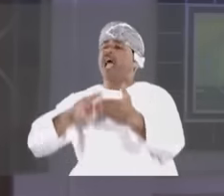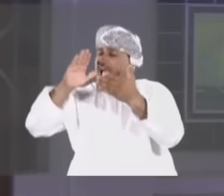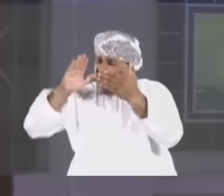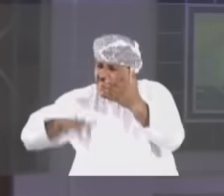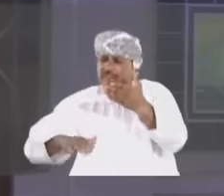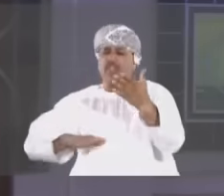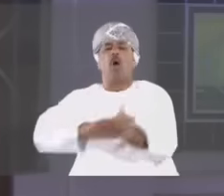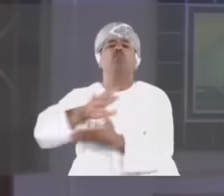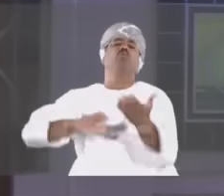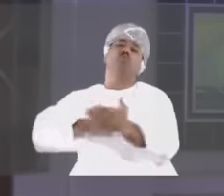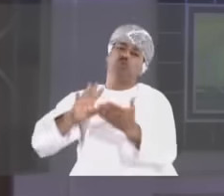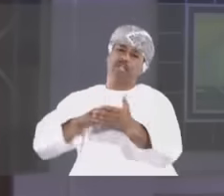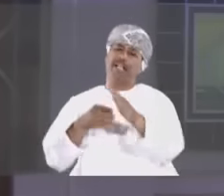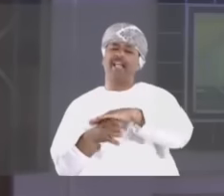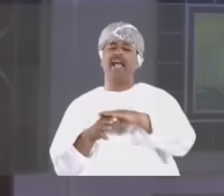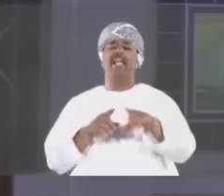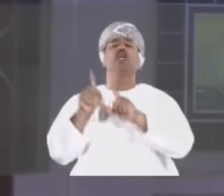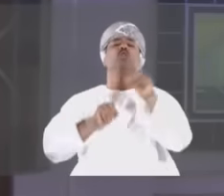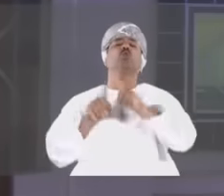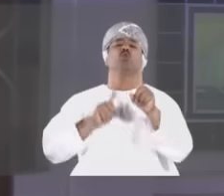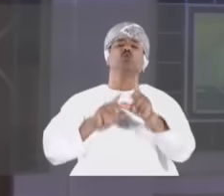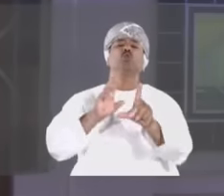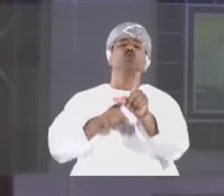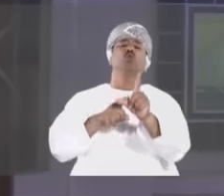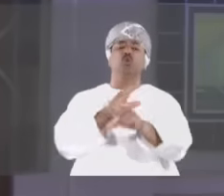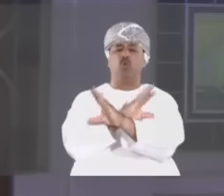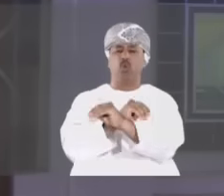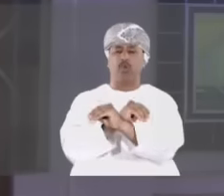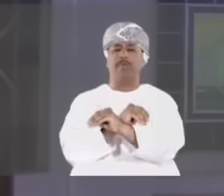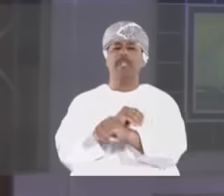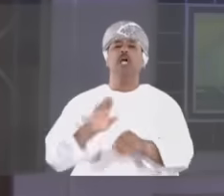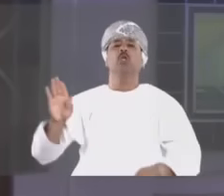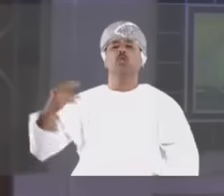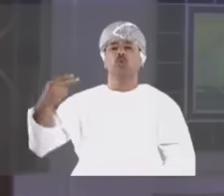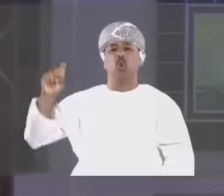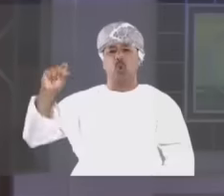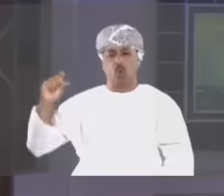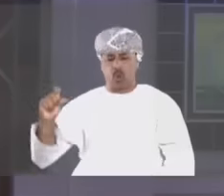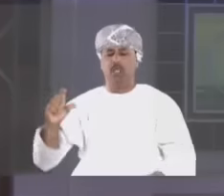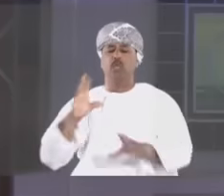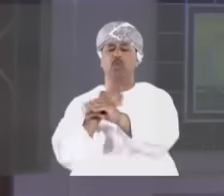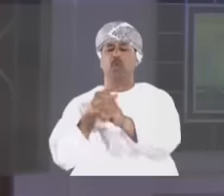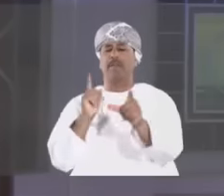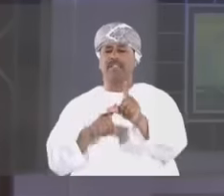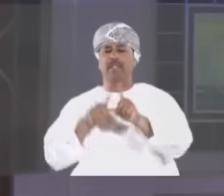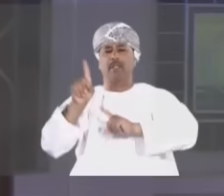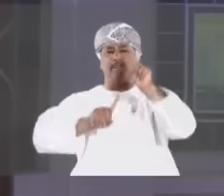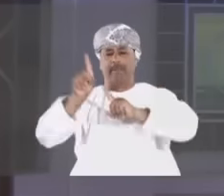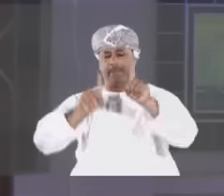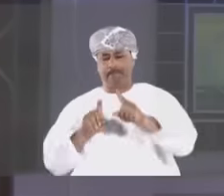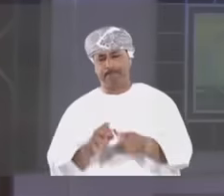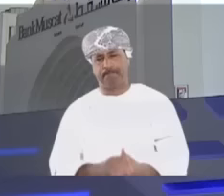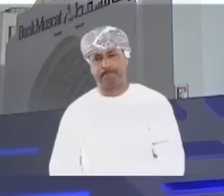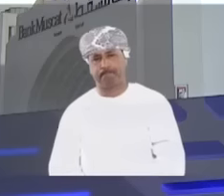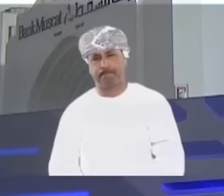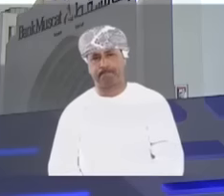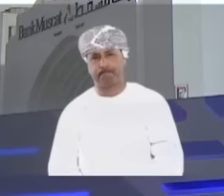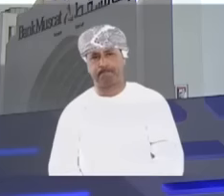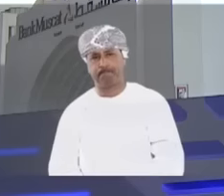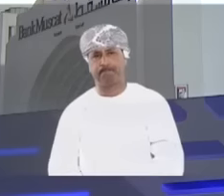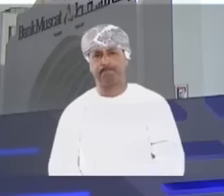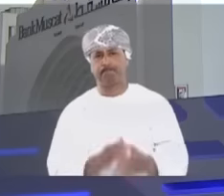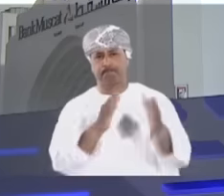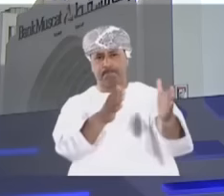حدة التذبذبات التي يشهدها السوق. سعود بن سعيد المعولي، سوق مسقط للأوراق المالية.